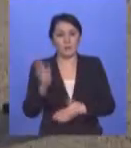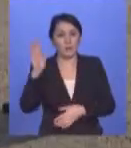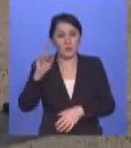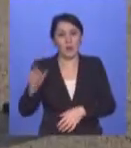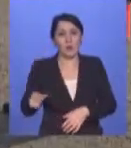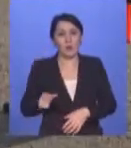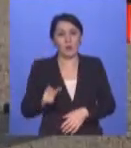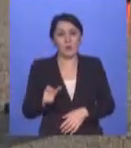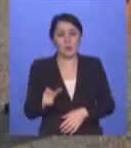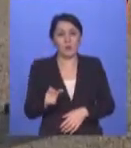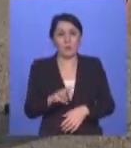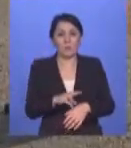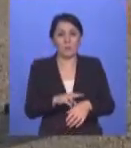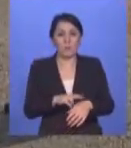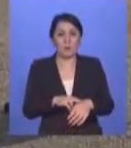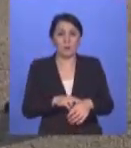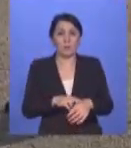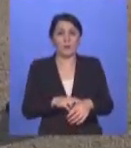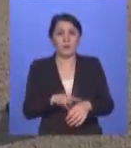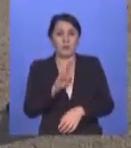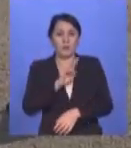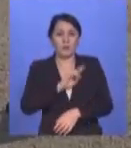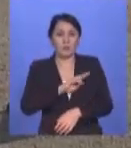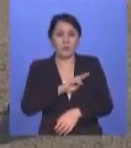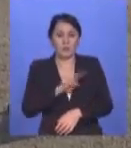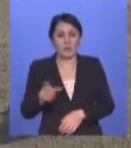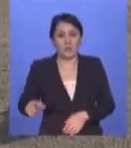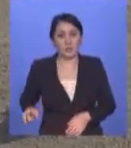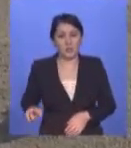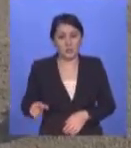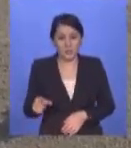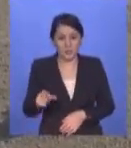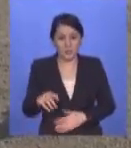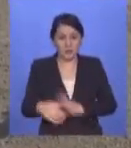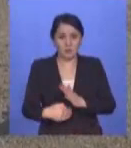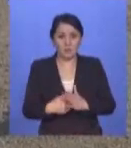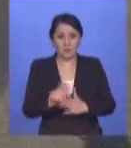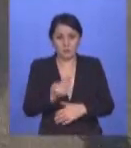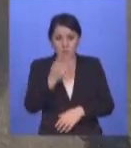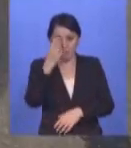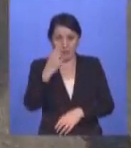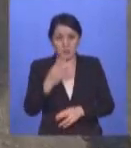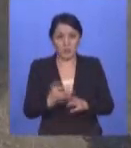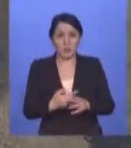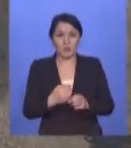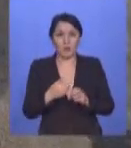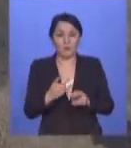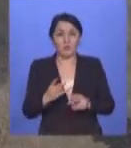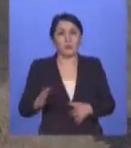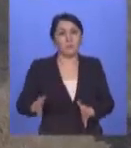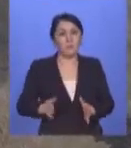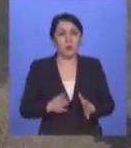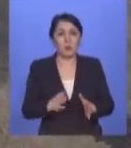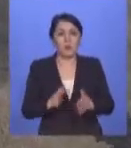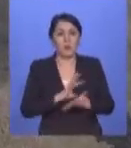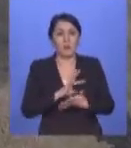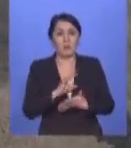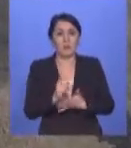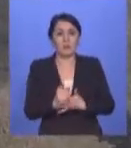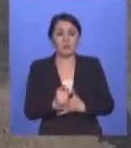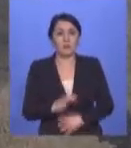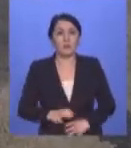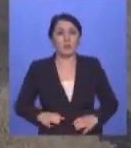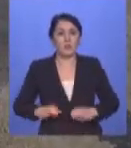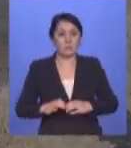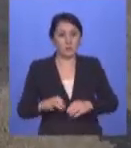қамтамасыз етті. Есіл өзенінің тасуынан патрульдік полиция қызметкерлері жаңа жағдайға жедел бейімделді. Жол қауіпсіздігін бақылауды